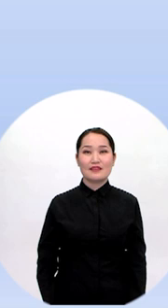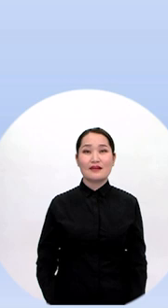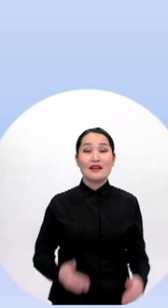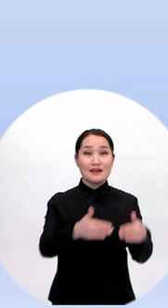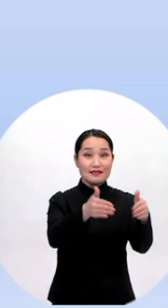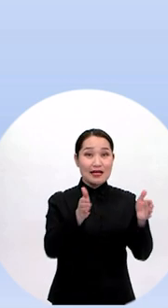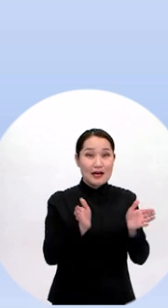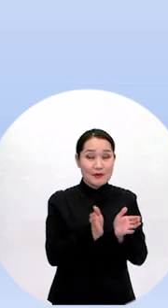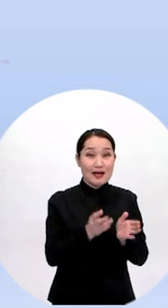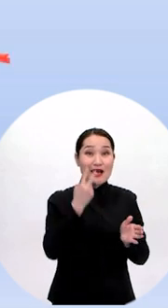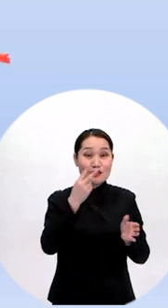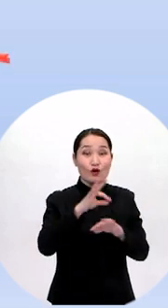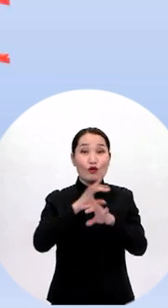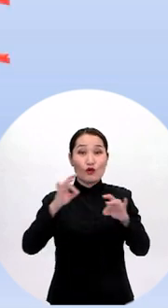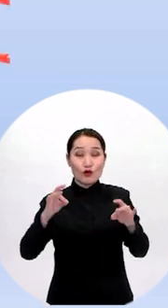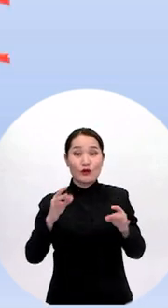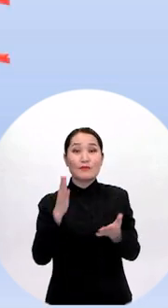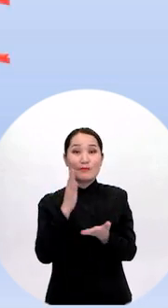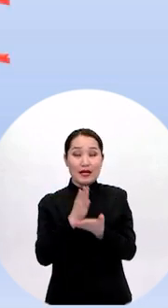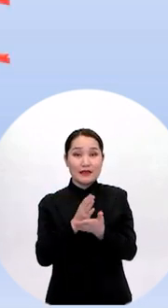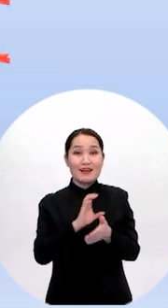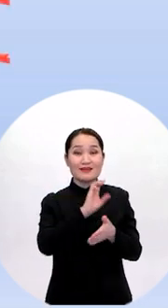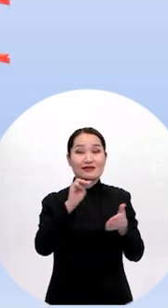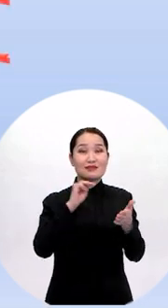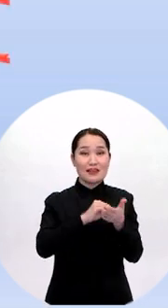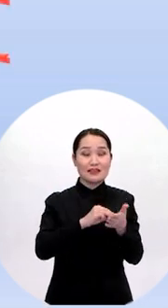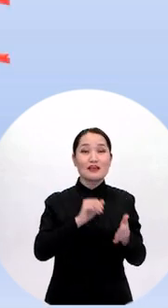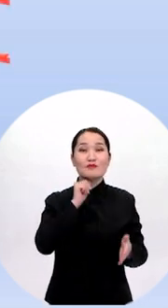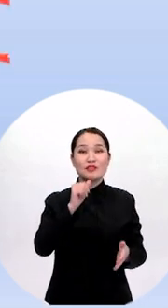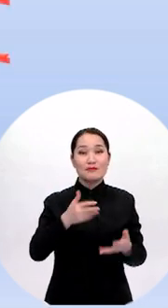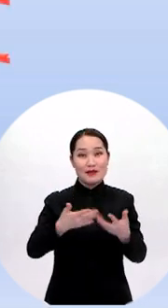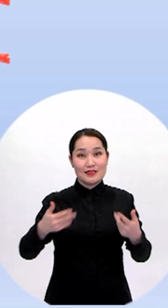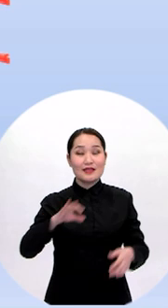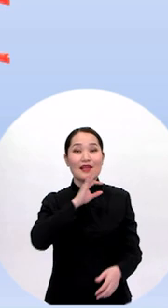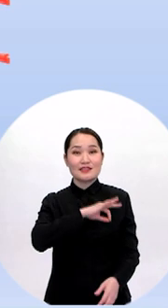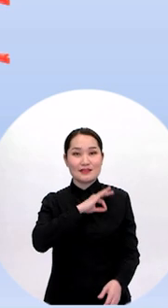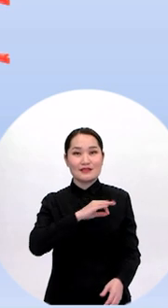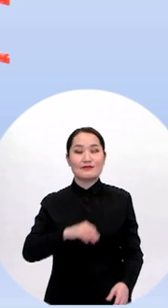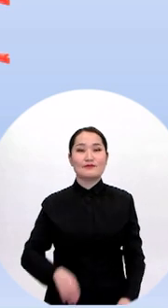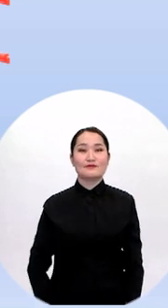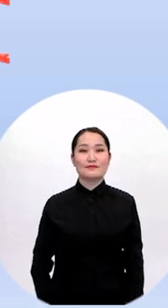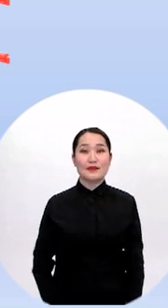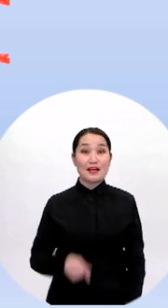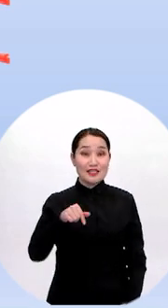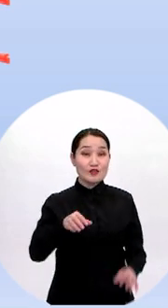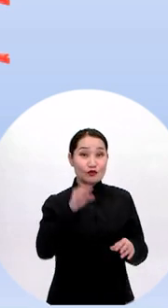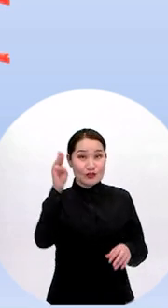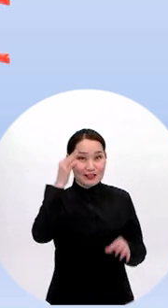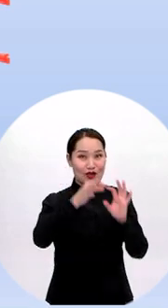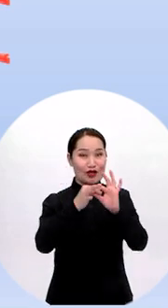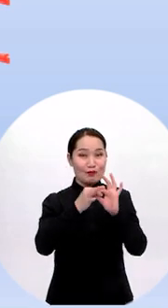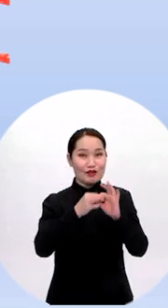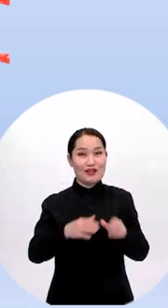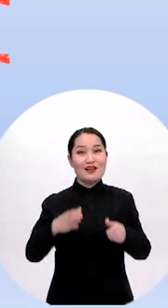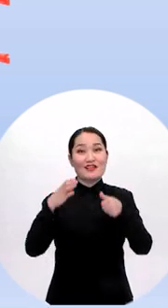Савны харагдах байдал өөр тохиолдолд стандарт бус хэмжих нэгж хэрэглэн жишээ. Саяны